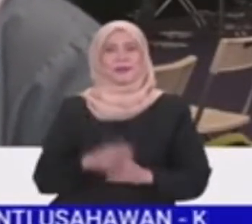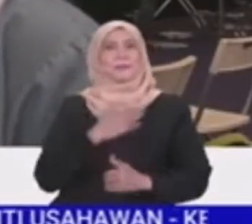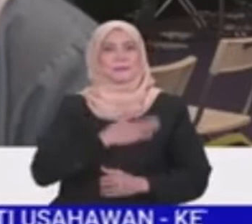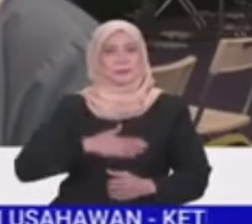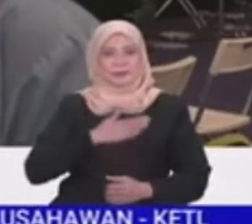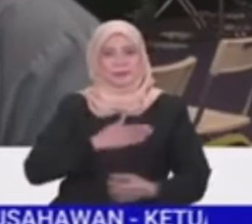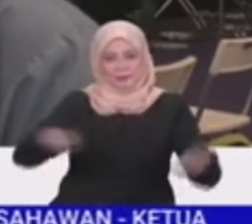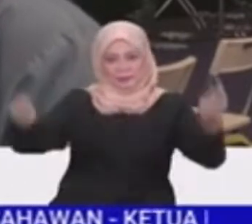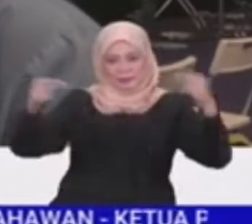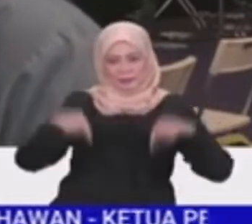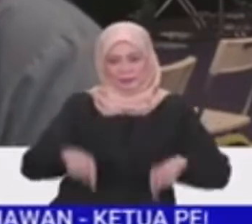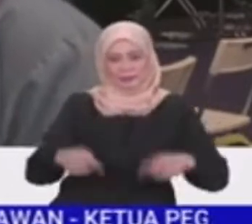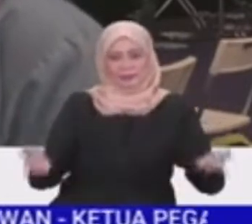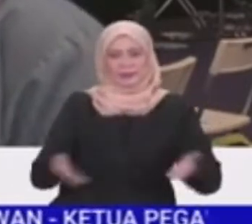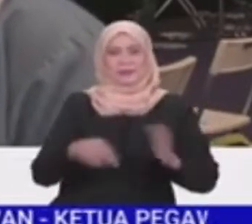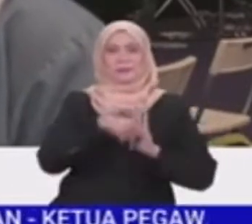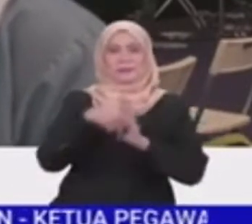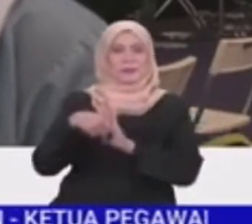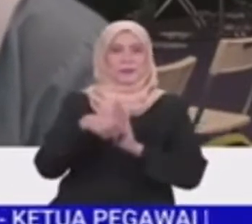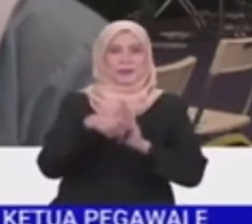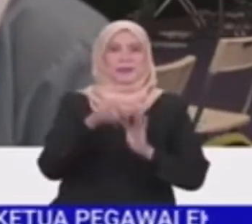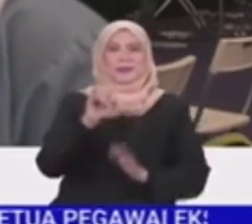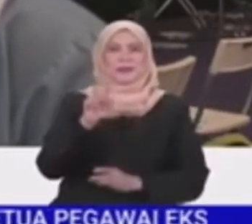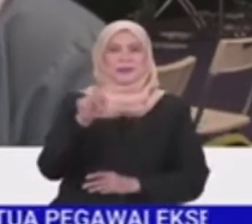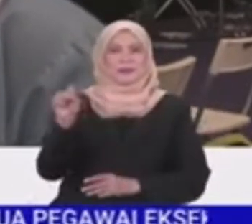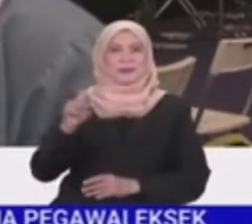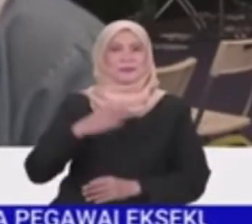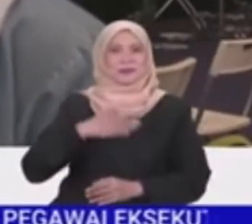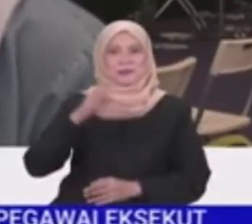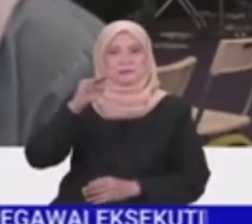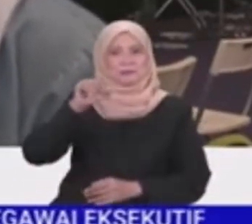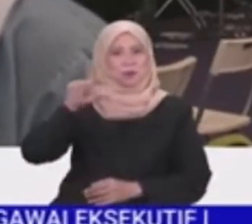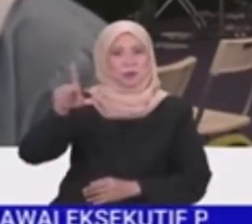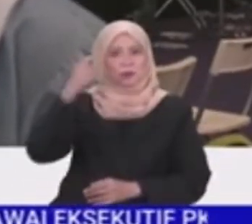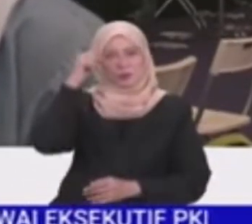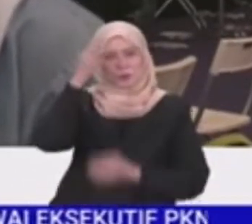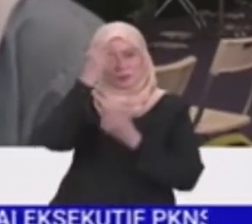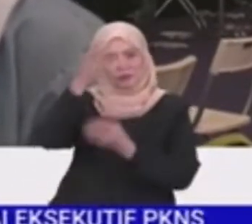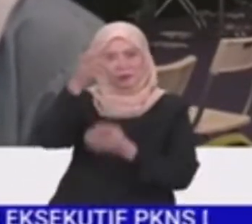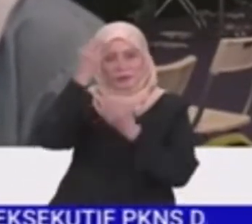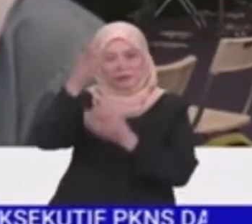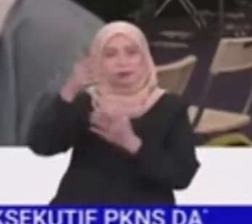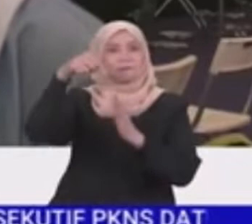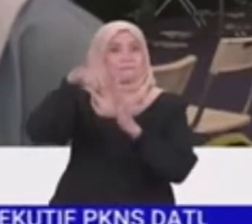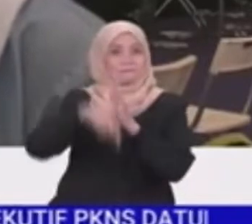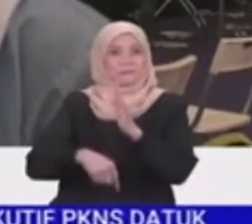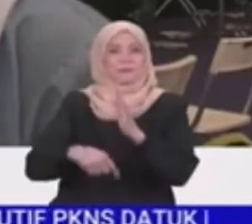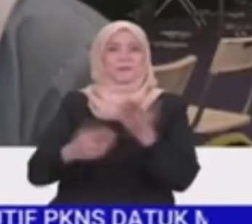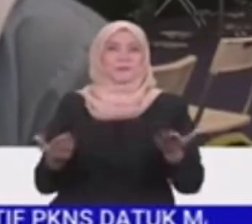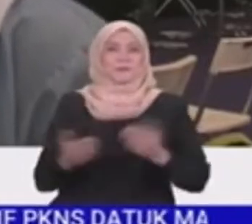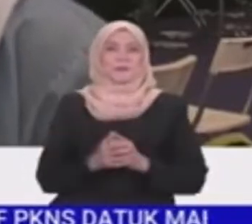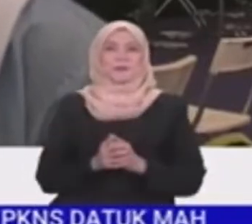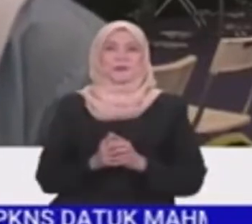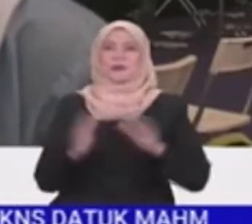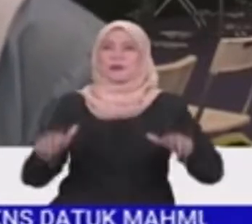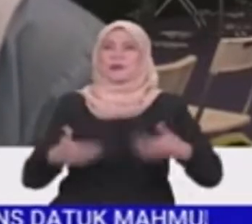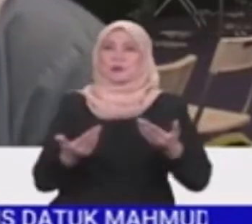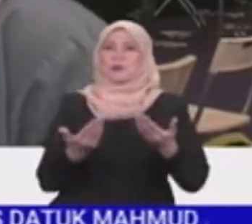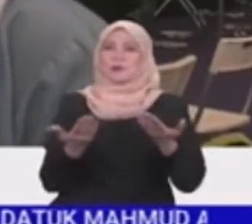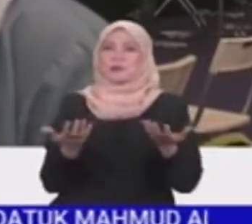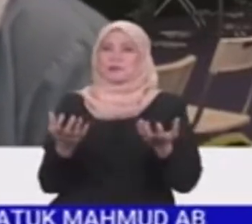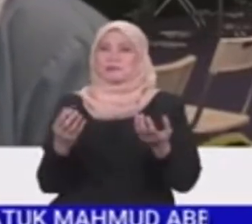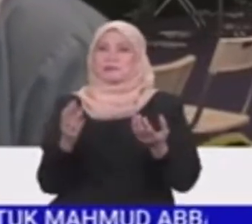silalah datang ke booth jualan IKS MyMall untuk mendapatkan maklumat-maklumat mengenai bagaimana nak onboarding